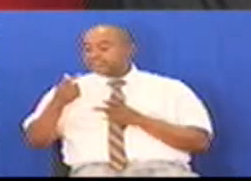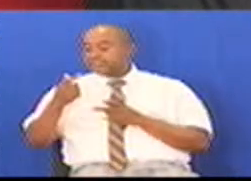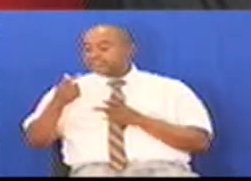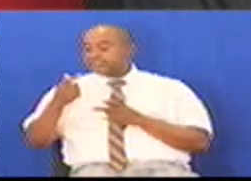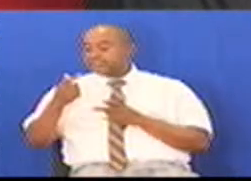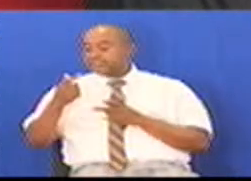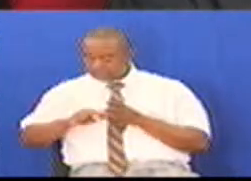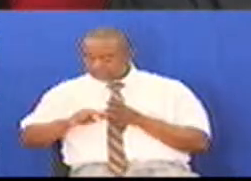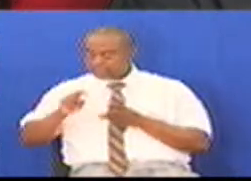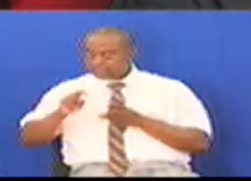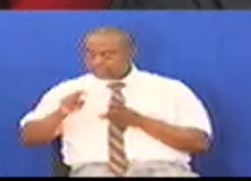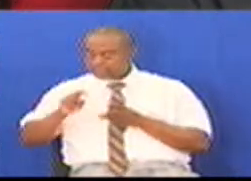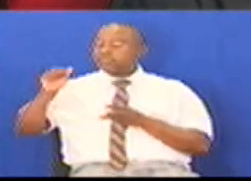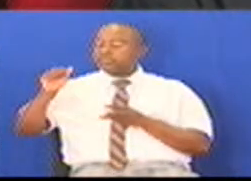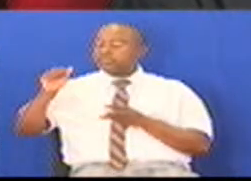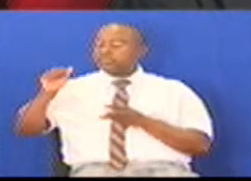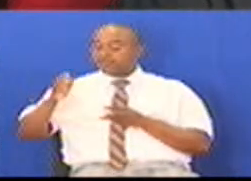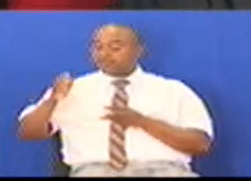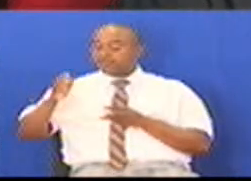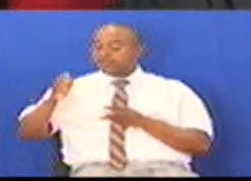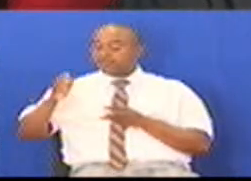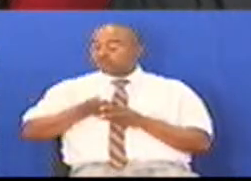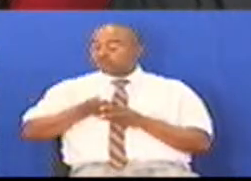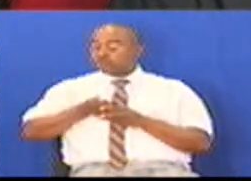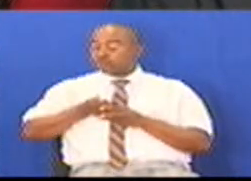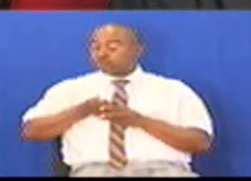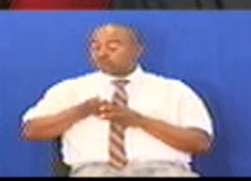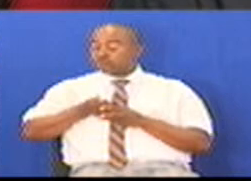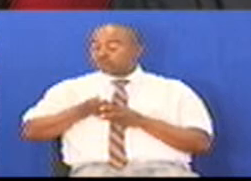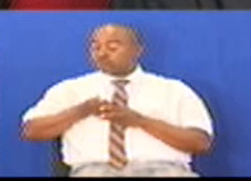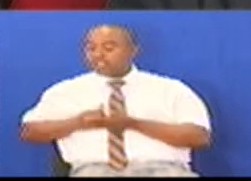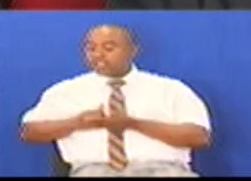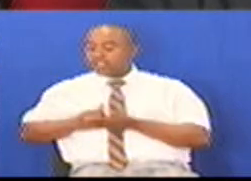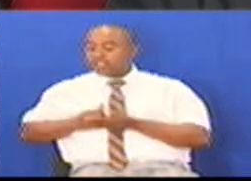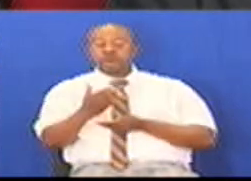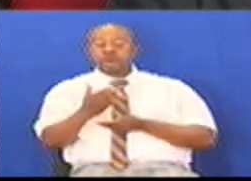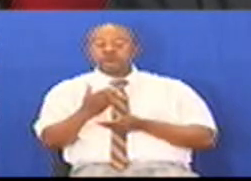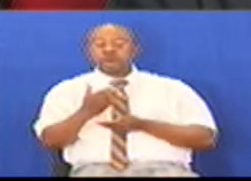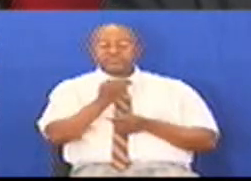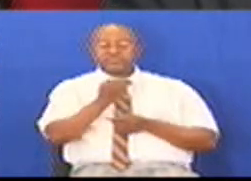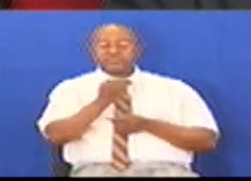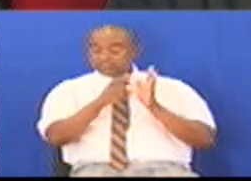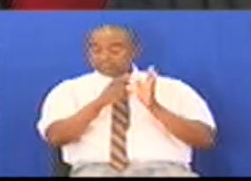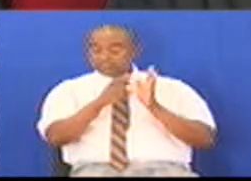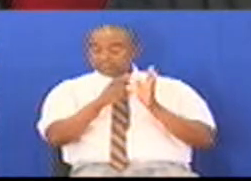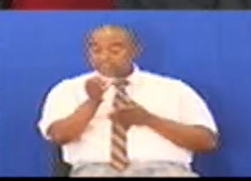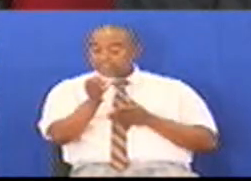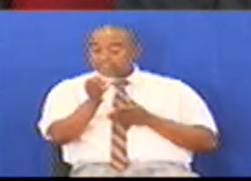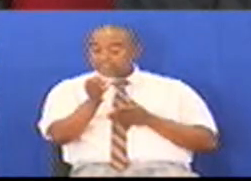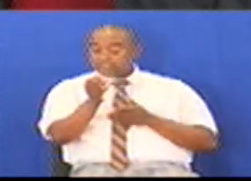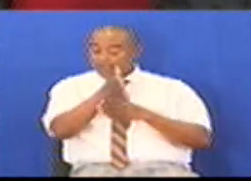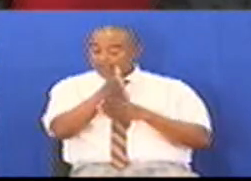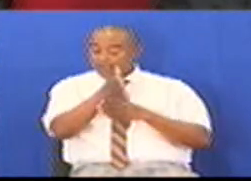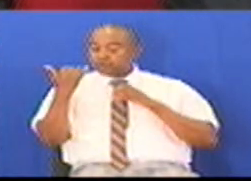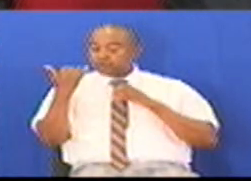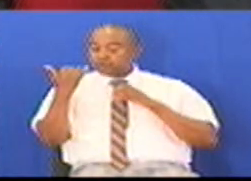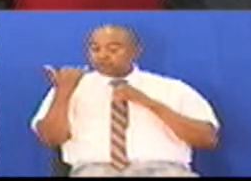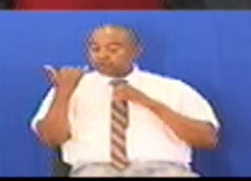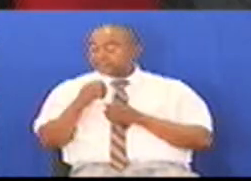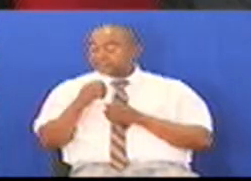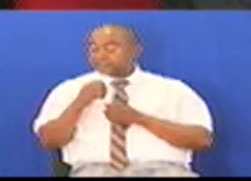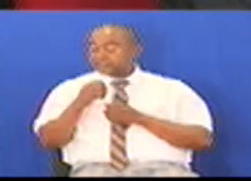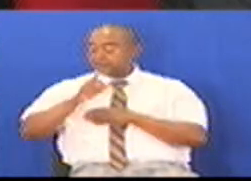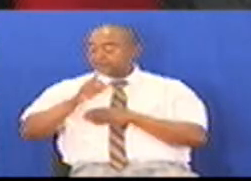wa hazina kukusanya 70% ya fedha za ziada kwa makampuni ambayo yanapata fedha za matumizi kutoka bajeti ya